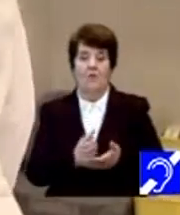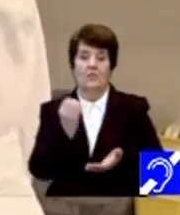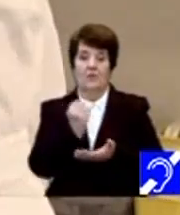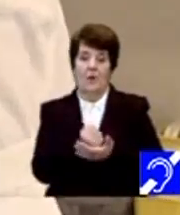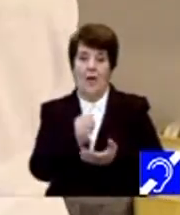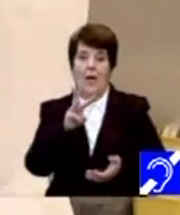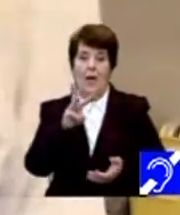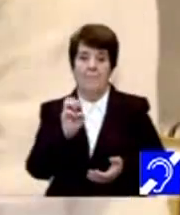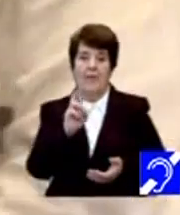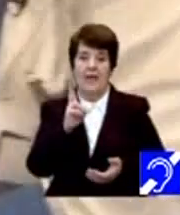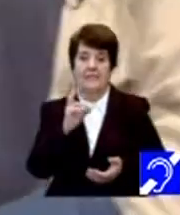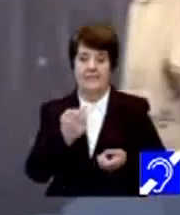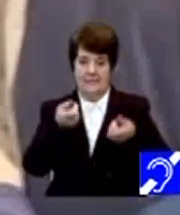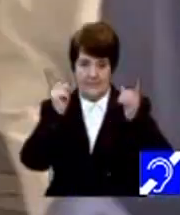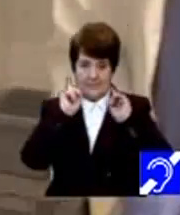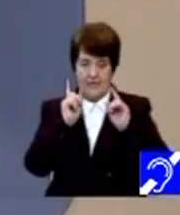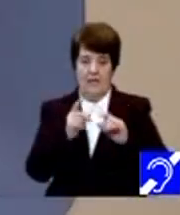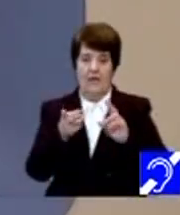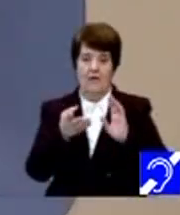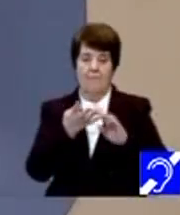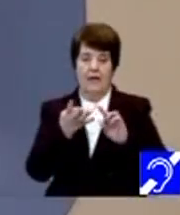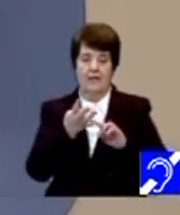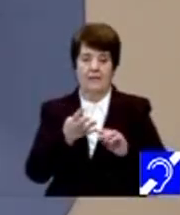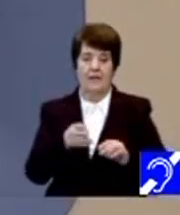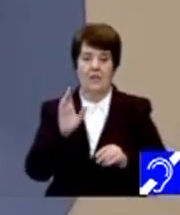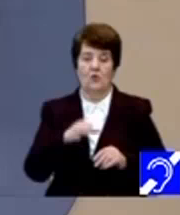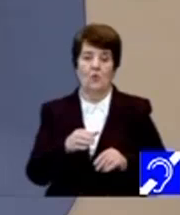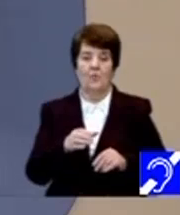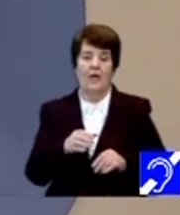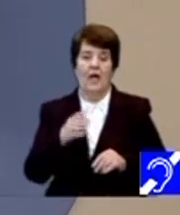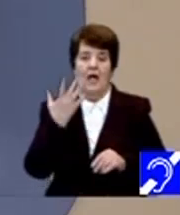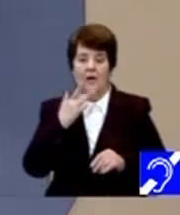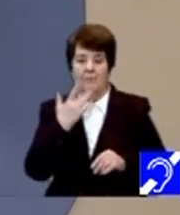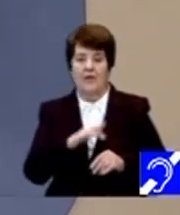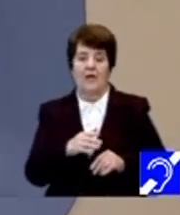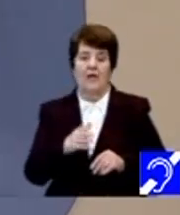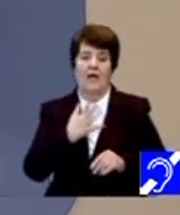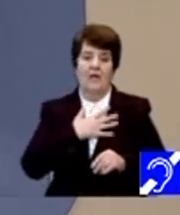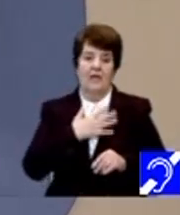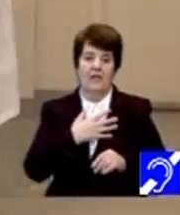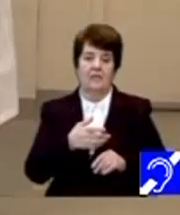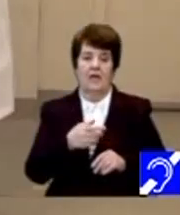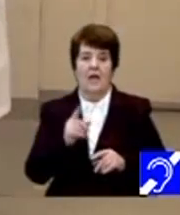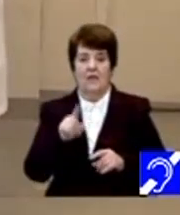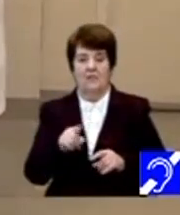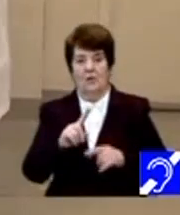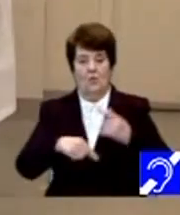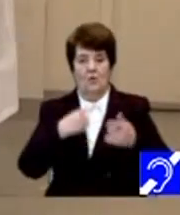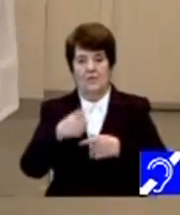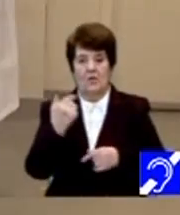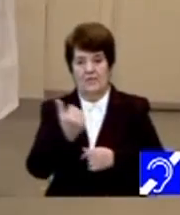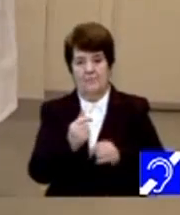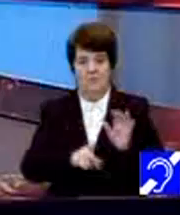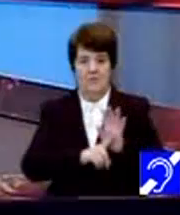a fost aprobat și în Mexic. Este a patra țară după Marea Britanie, Canada și Statele Unite, iar imunizarea va începe și aici